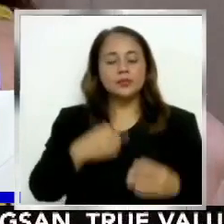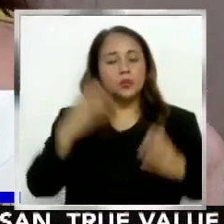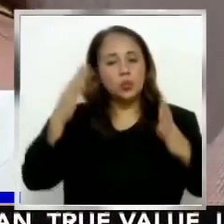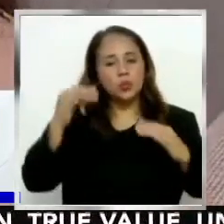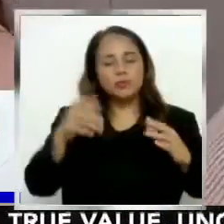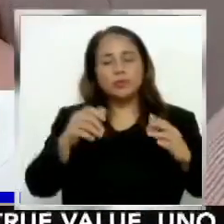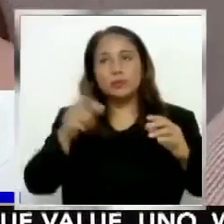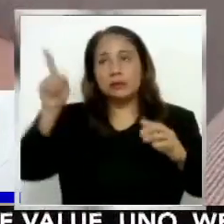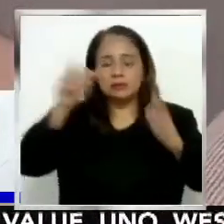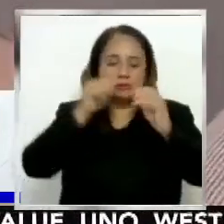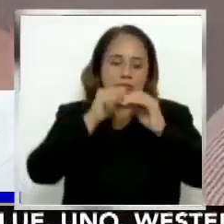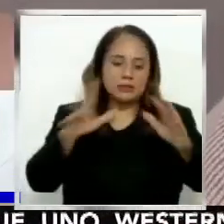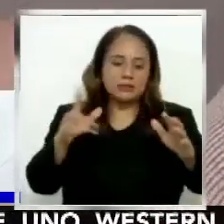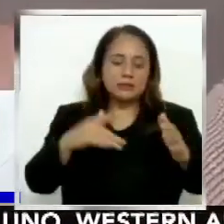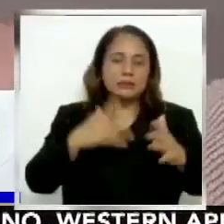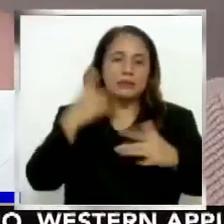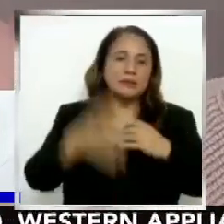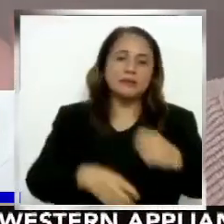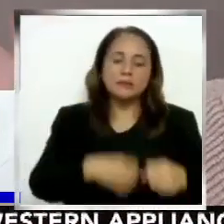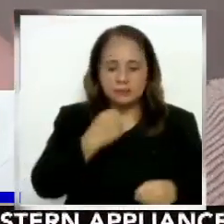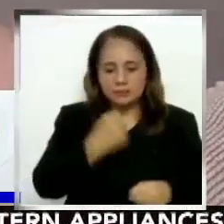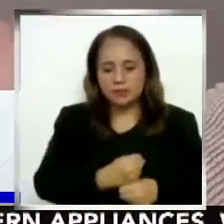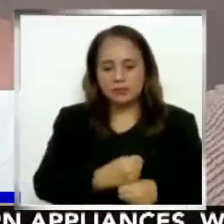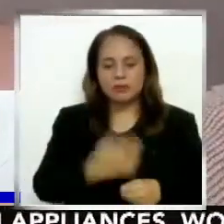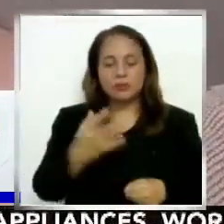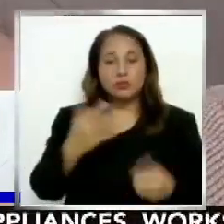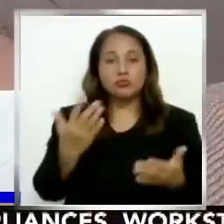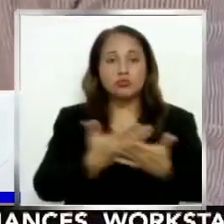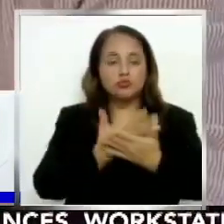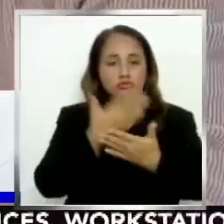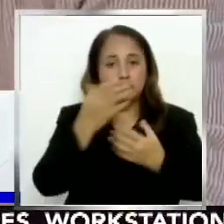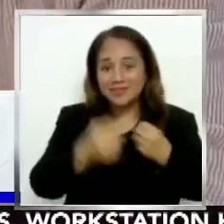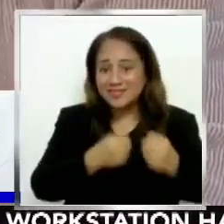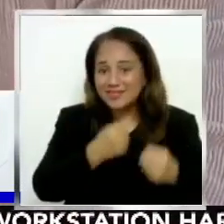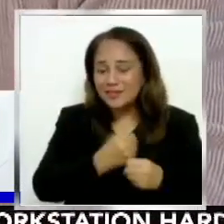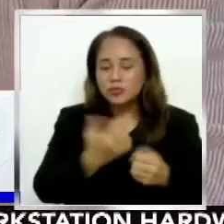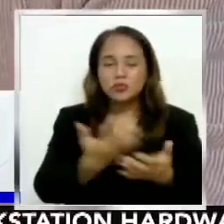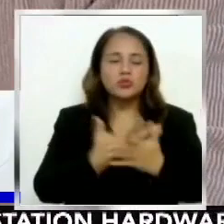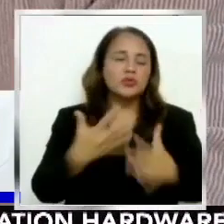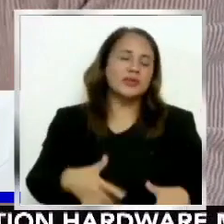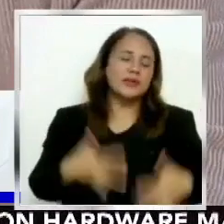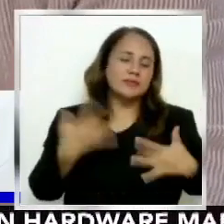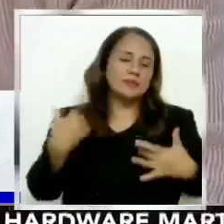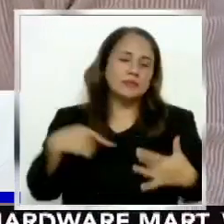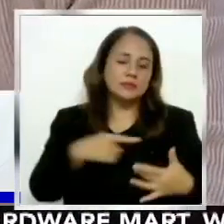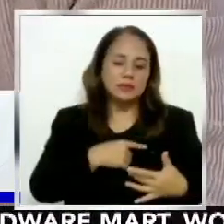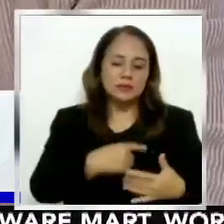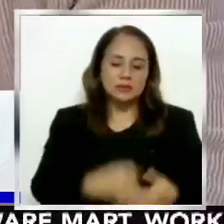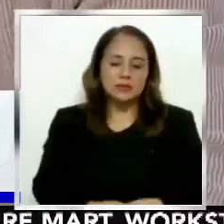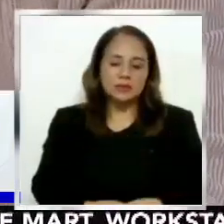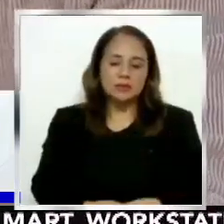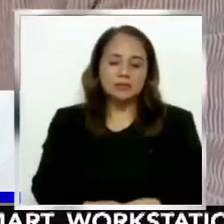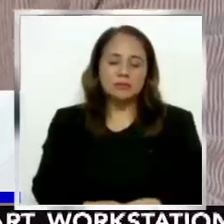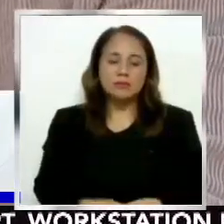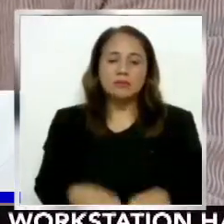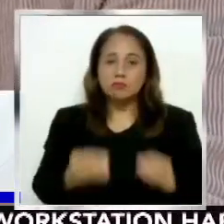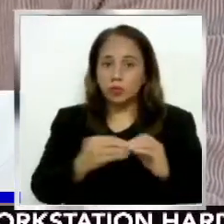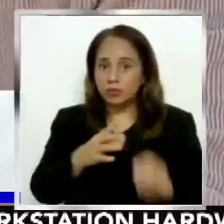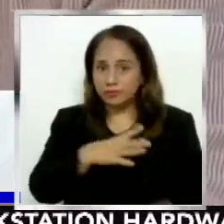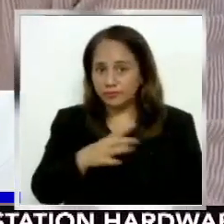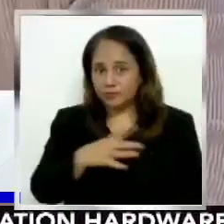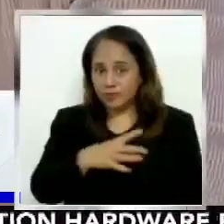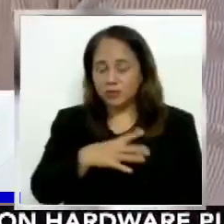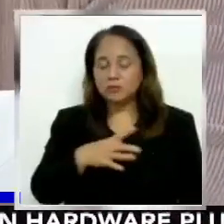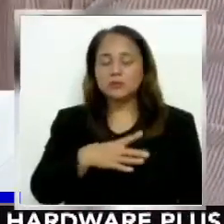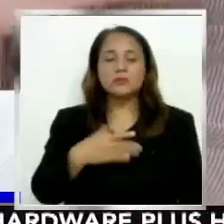next year. Diba? Bagong taon, bagong buhay para sa ating lahat. Maging mas okay ang lahat sa mga paparating na taon.